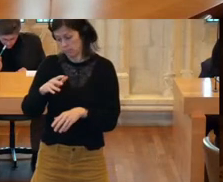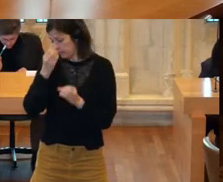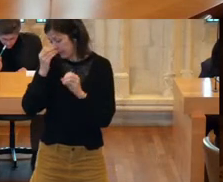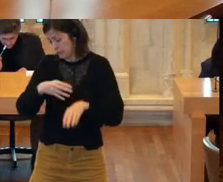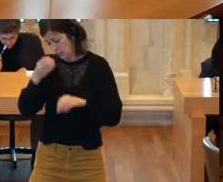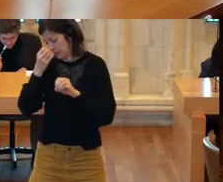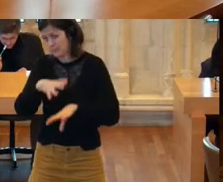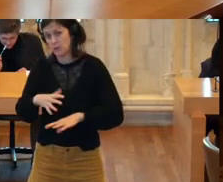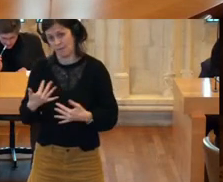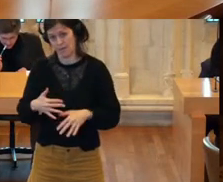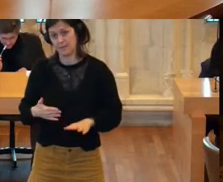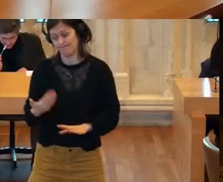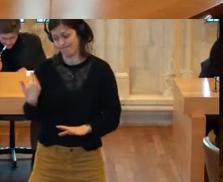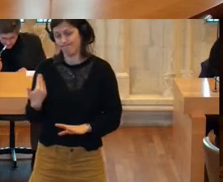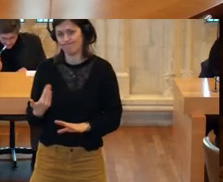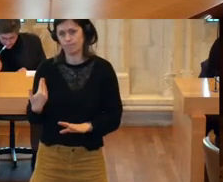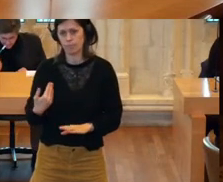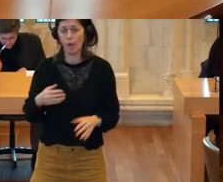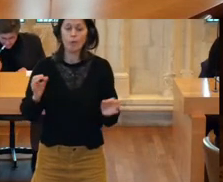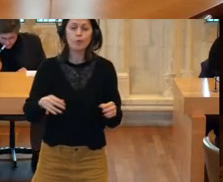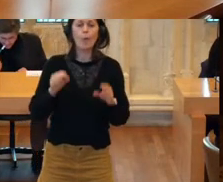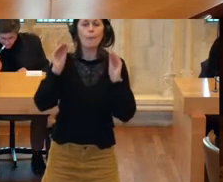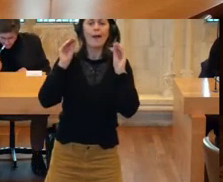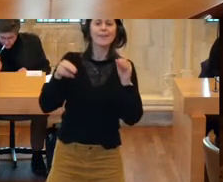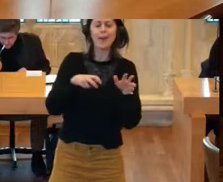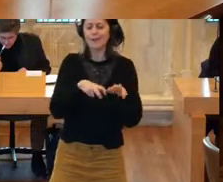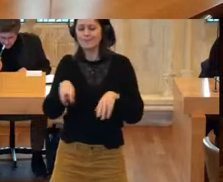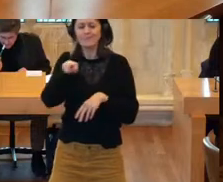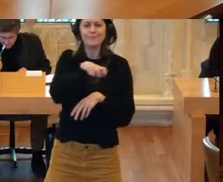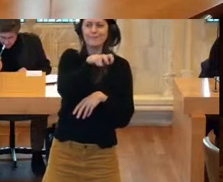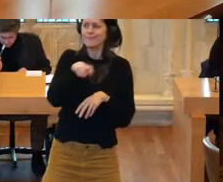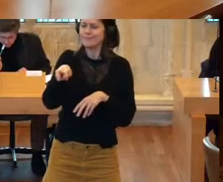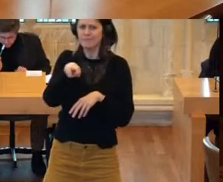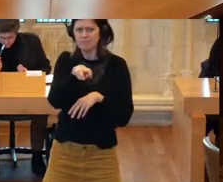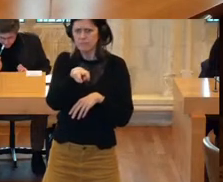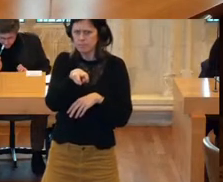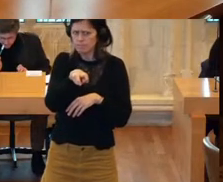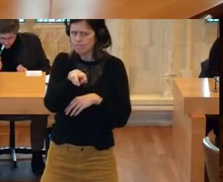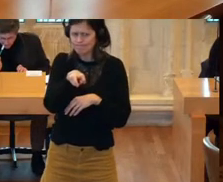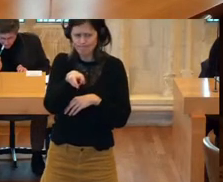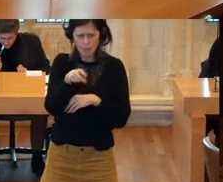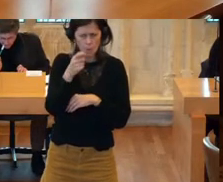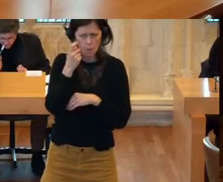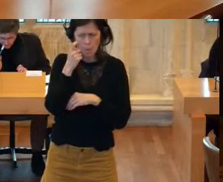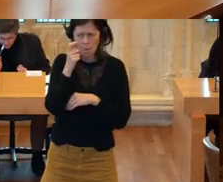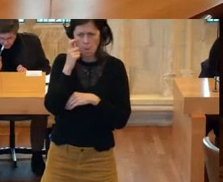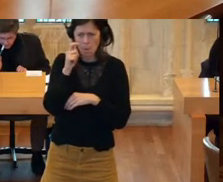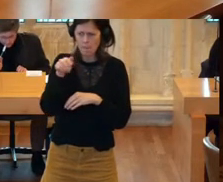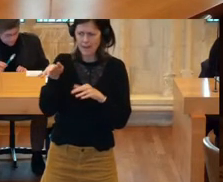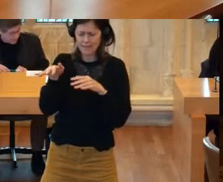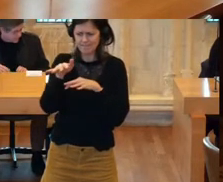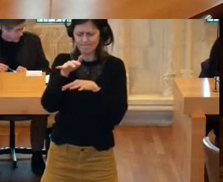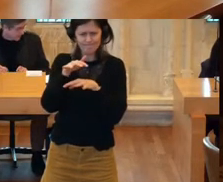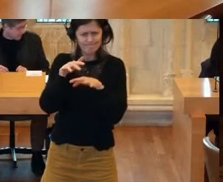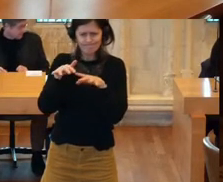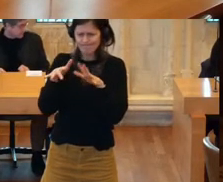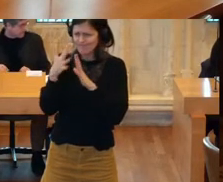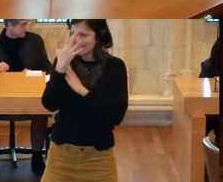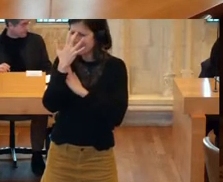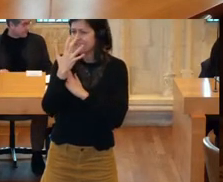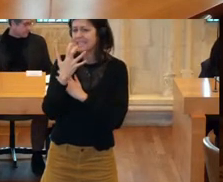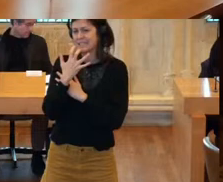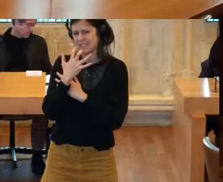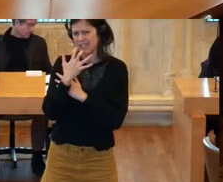et lorsqu'on déambule dans le magasin, on peut percevoir quand même la tristesse